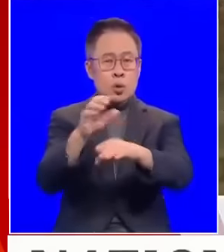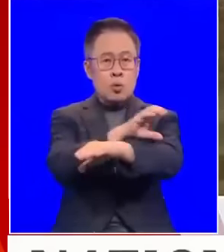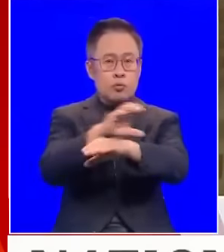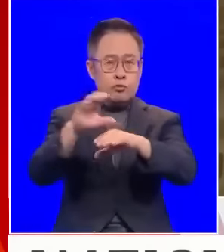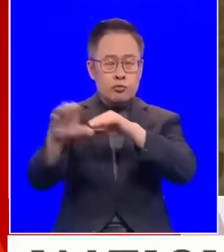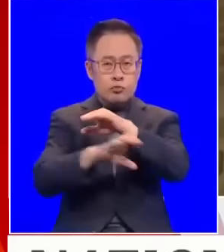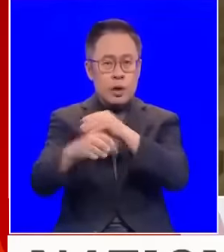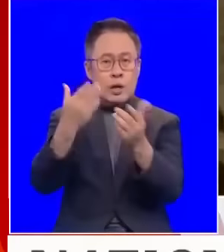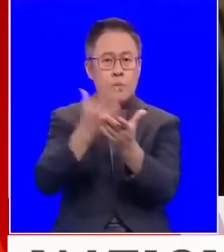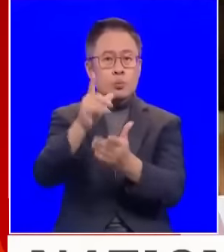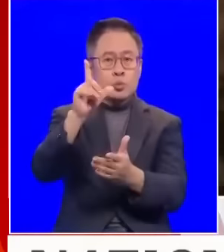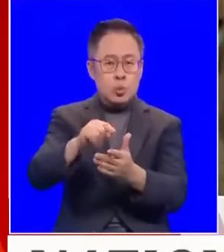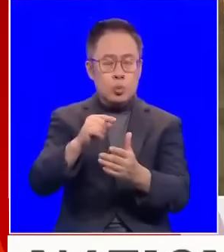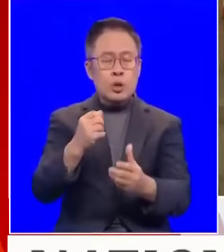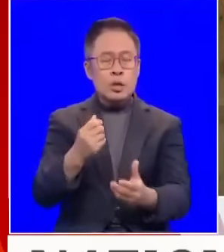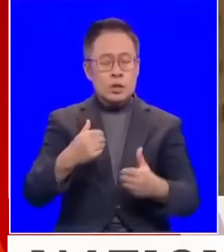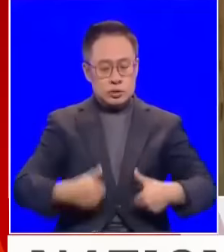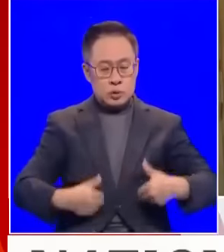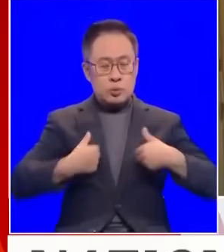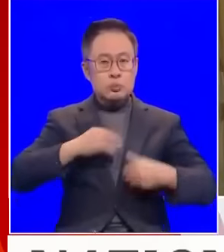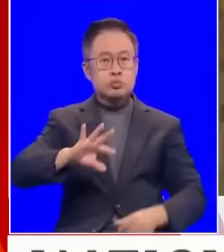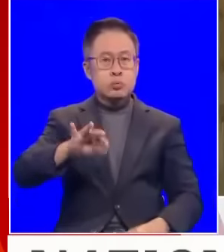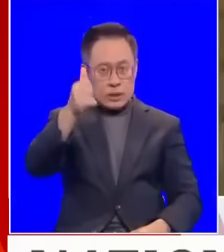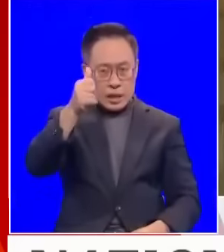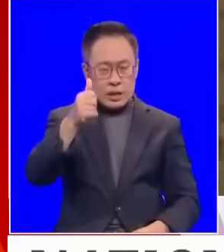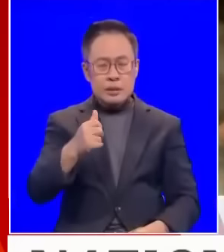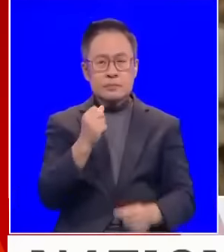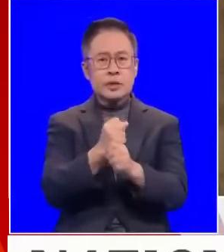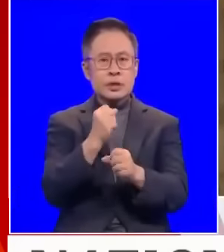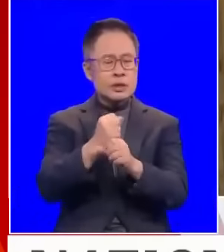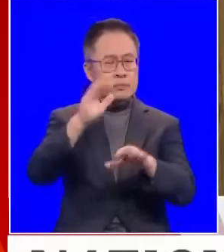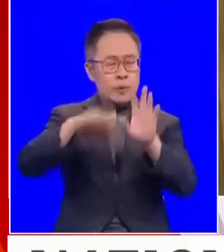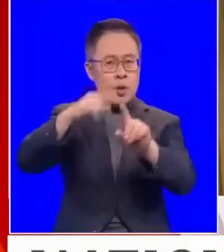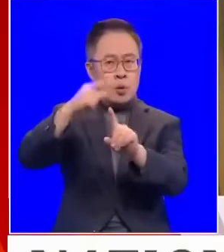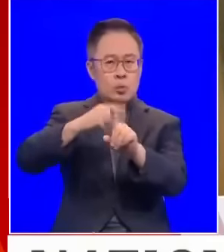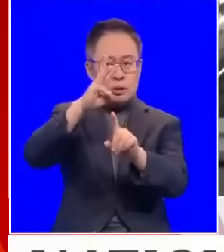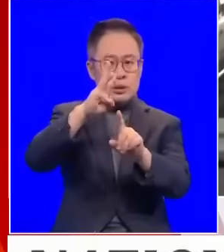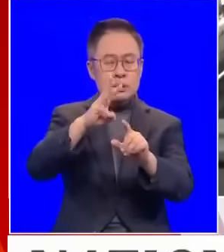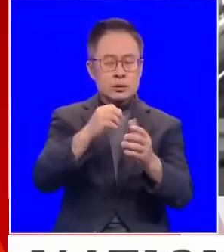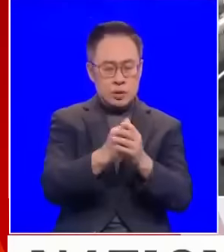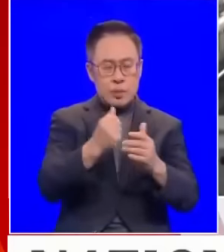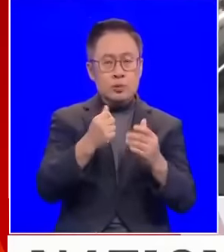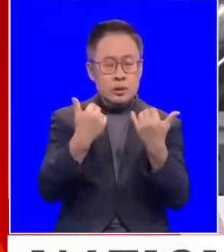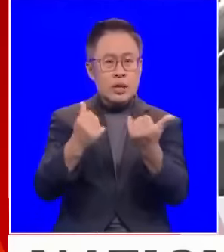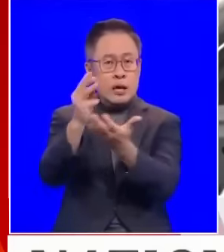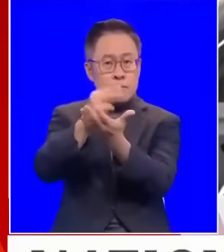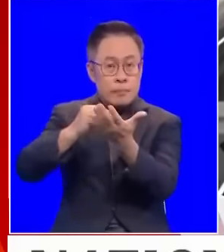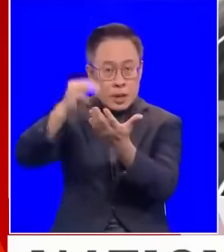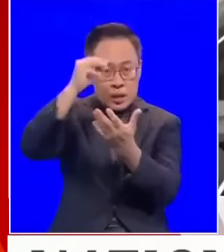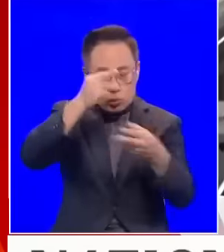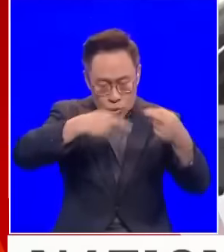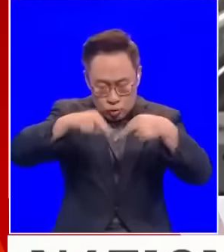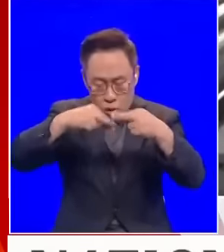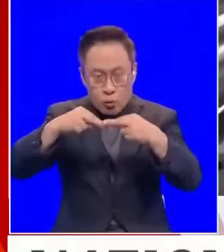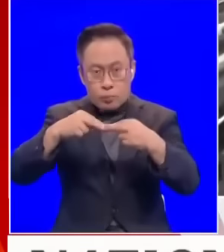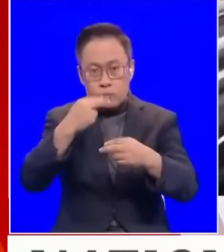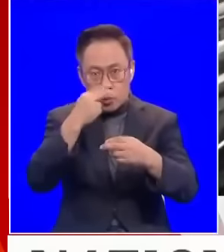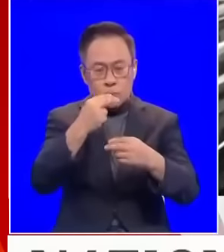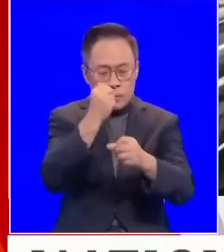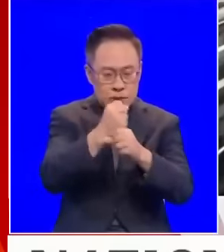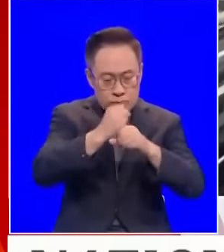พชีวิตที่ดีขึ้นโดยผลการศึกษาน่าจะใช้เวลาประมาณ6เดือนถึง1ปีค่ะโดยมีการตั้งราคาที่จะเก็บไว้ที่ประมา